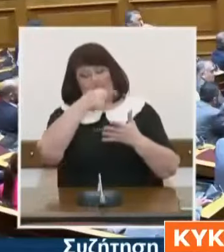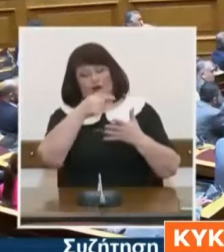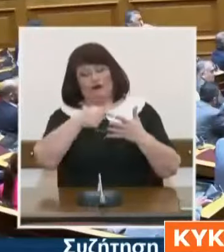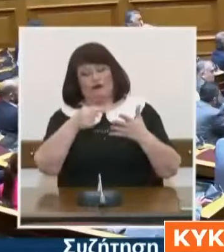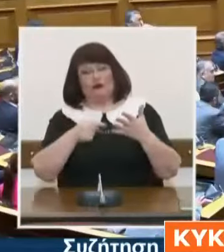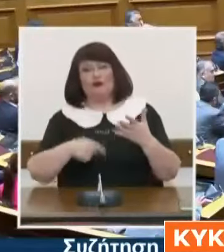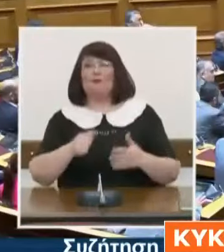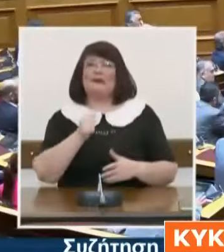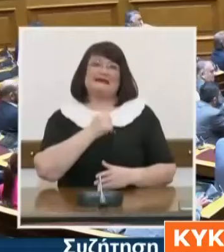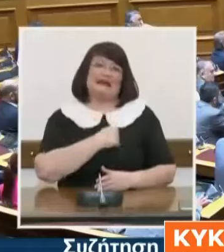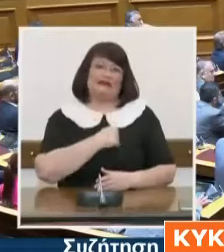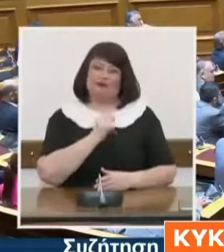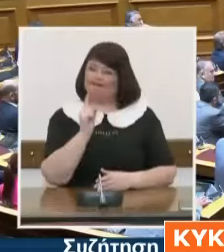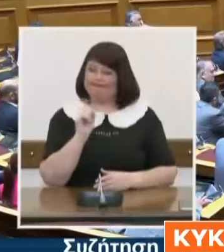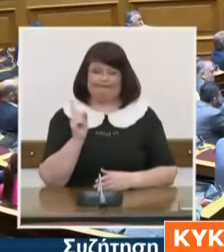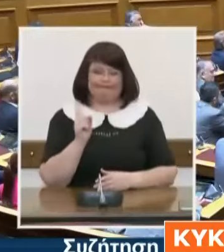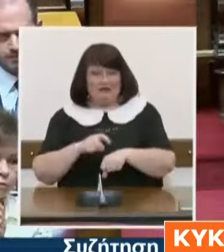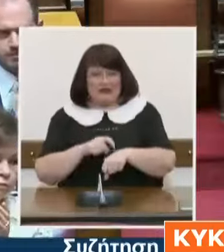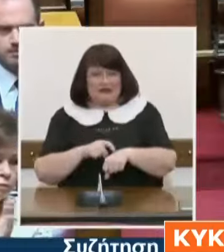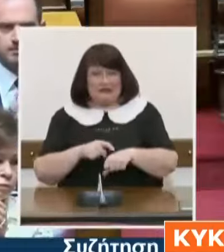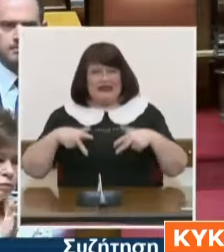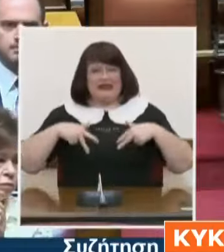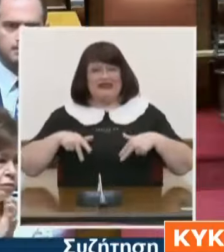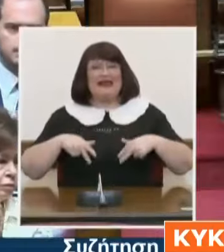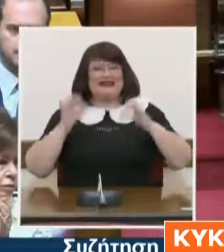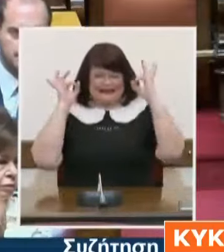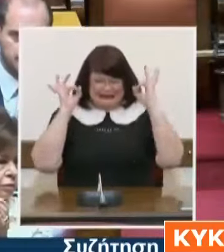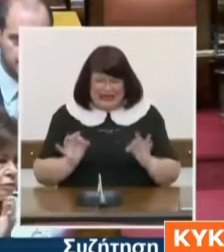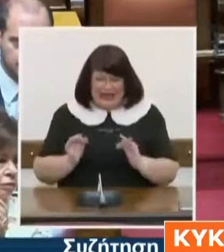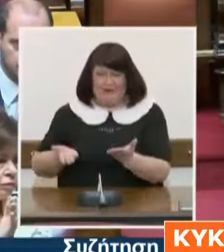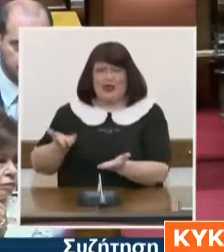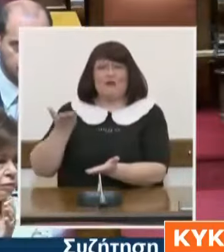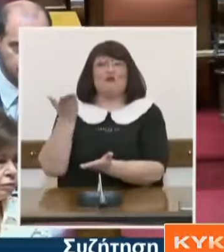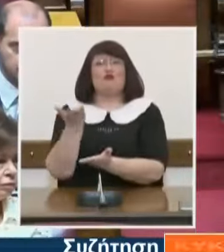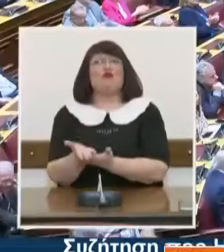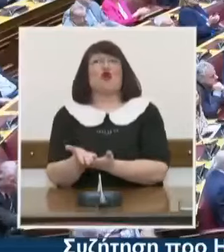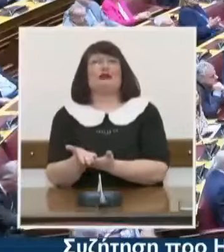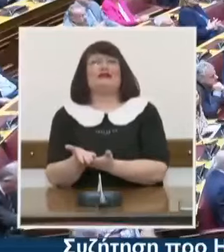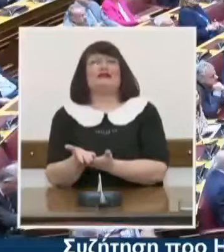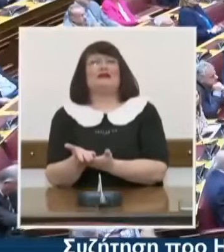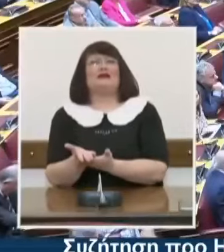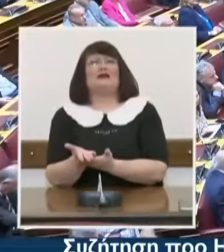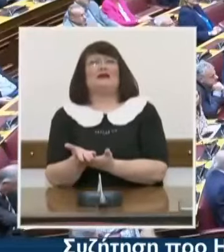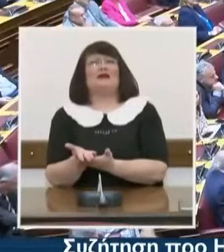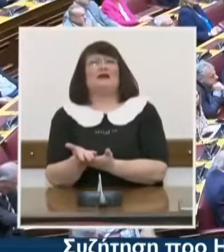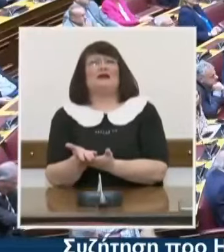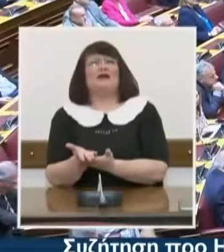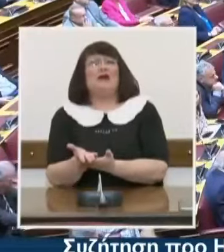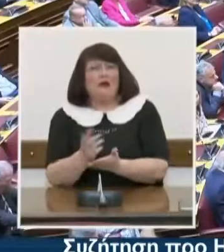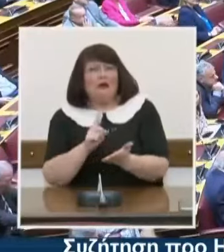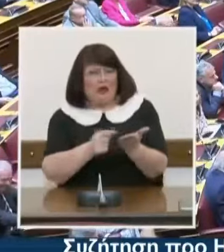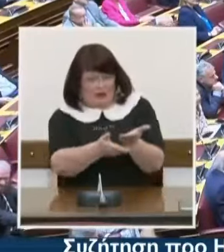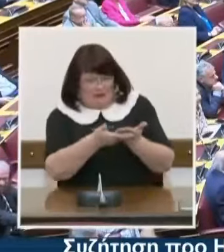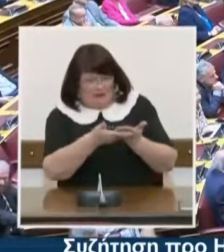δοθεί και νέα παράταση στην προθεσμία που λήγει στις 30 Ιουνίου για την υποβολή δηλώσεων πόθεν έσχες, η οποία πιθανότατα θα είναι τρίμηνη.